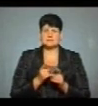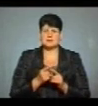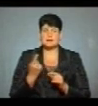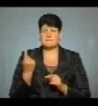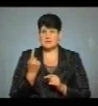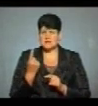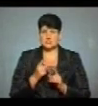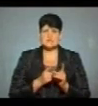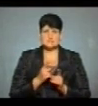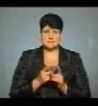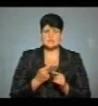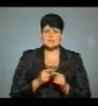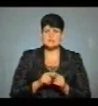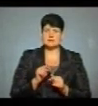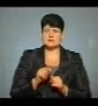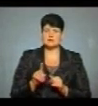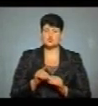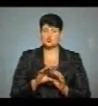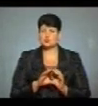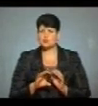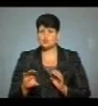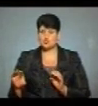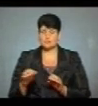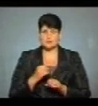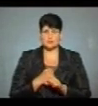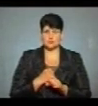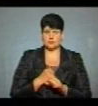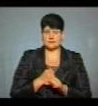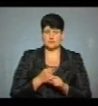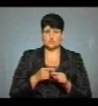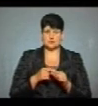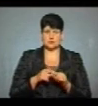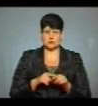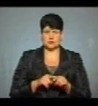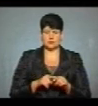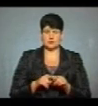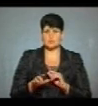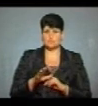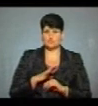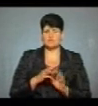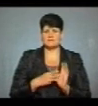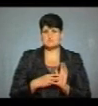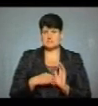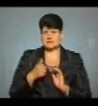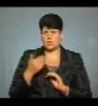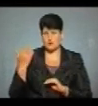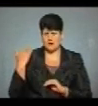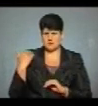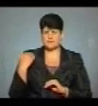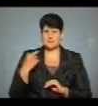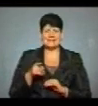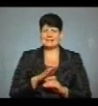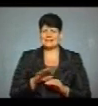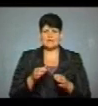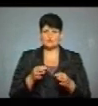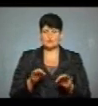стосується того, що труби, які виготовлялися по технологіям, які існували в 80-х роках, які не